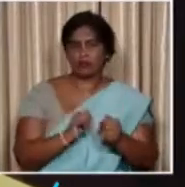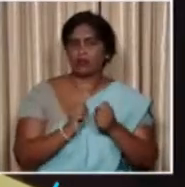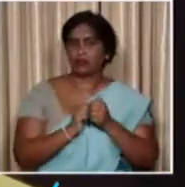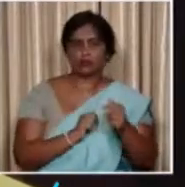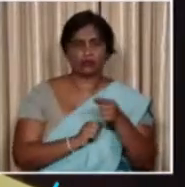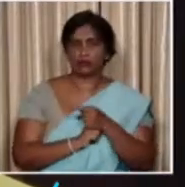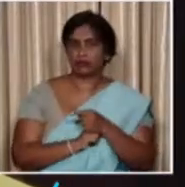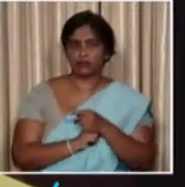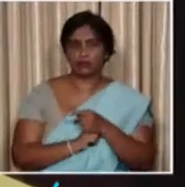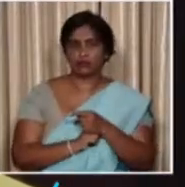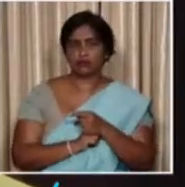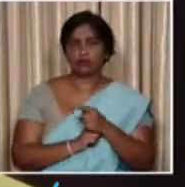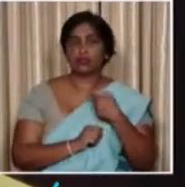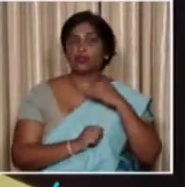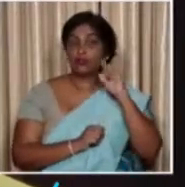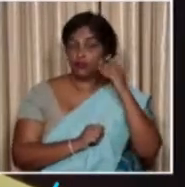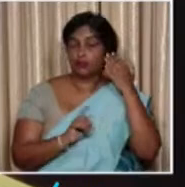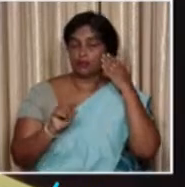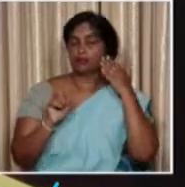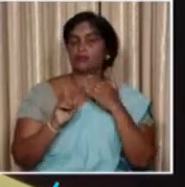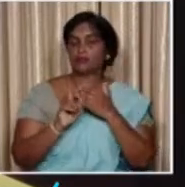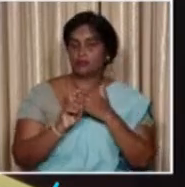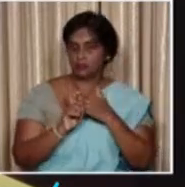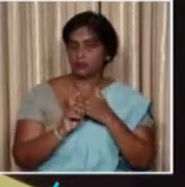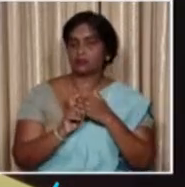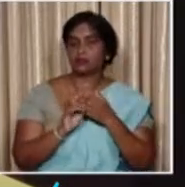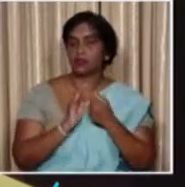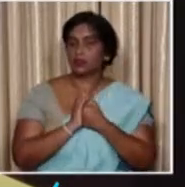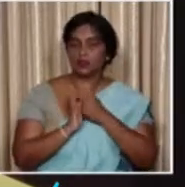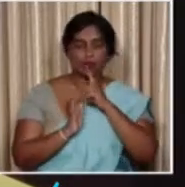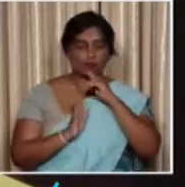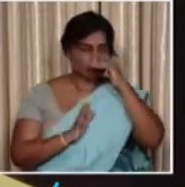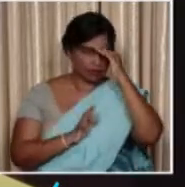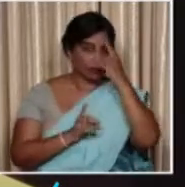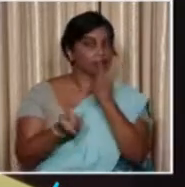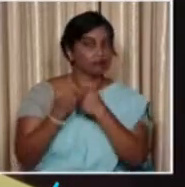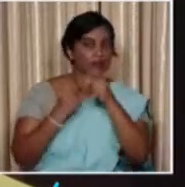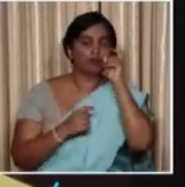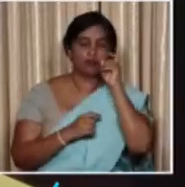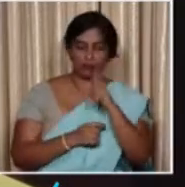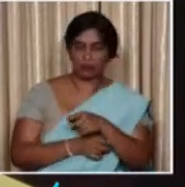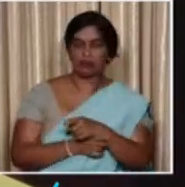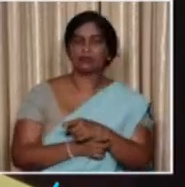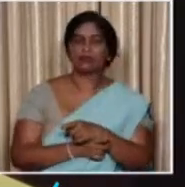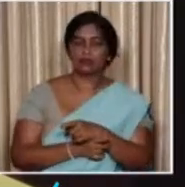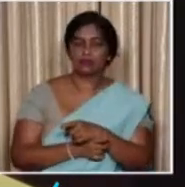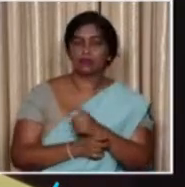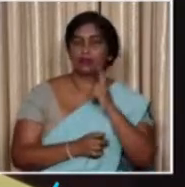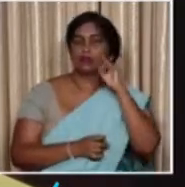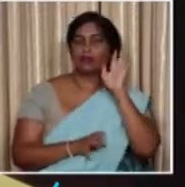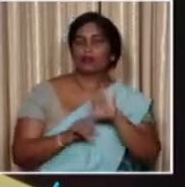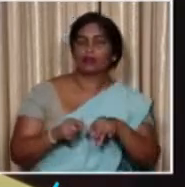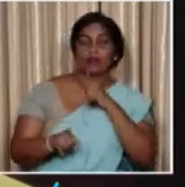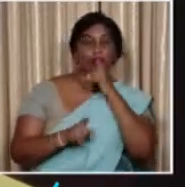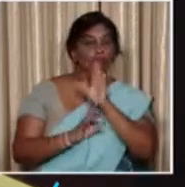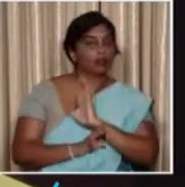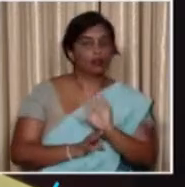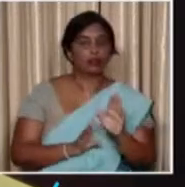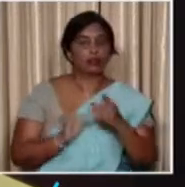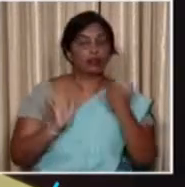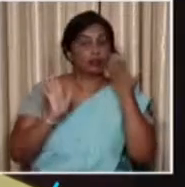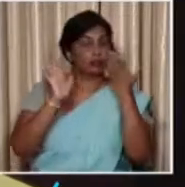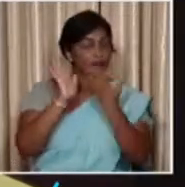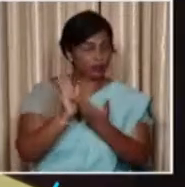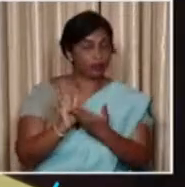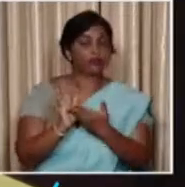කාරණාවක් ඒ නිසා විශේෂයෙන්ම මේක පිළිබඳව ගරු කතානායකතුමා පරීක්ෂණයක් කරන්න මේක ආවට ගියාට කරන කතාවක් නෙමෙයි රූප රාමු